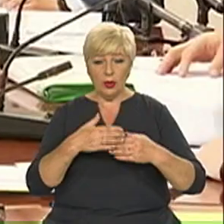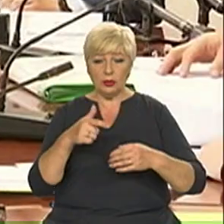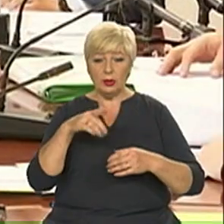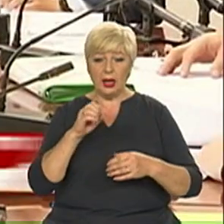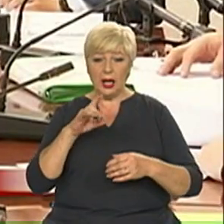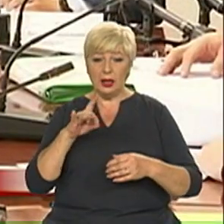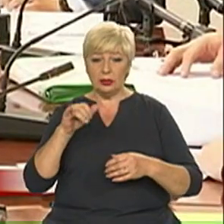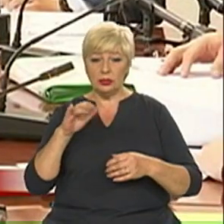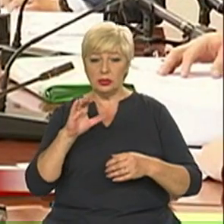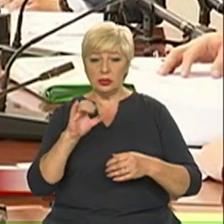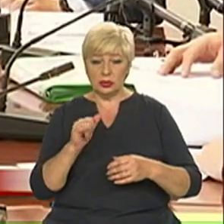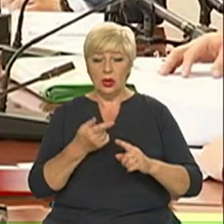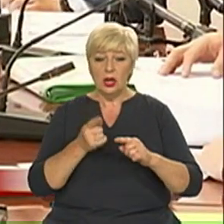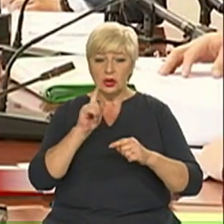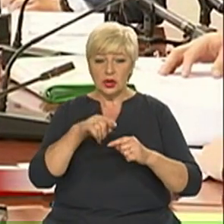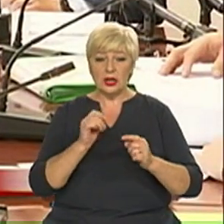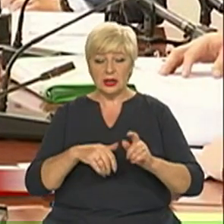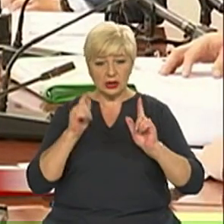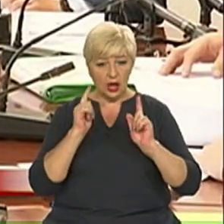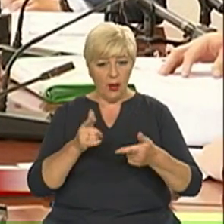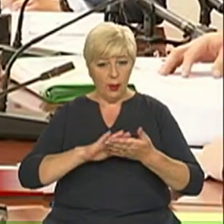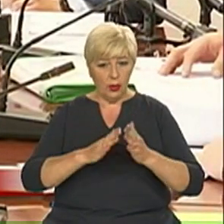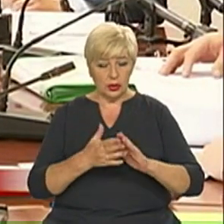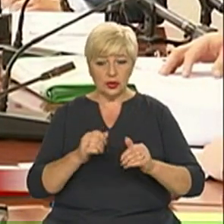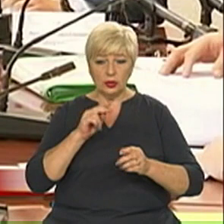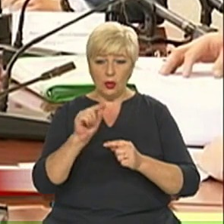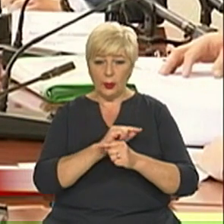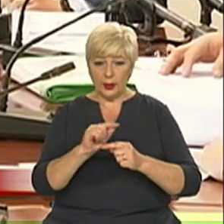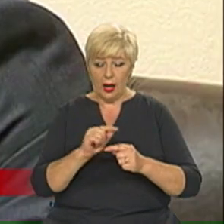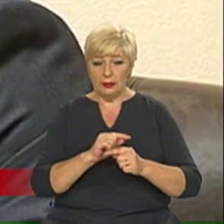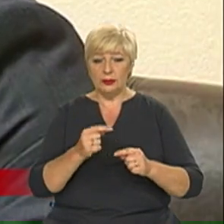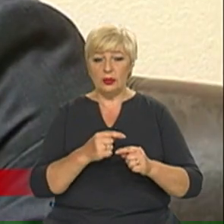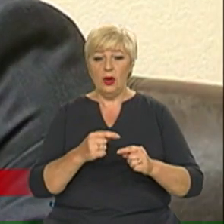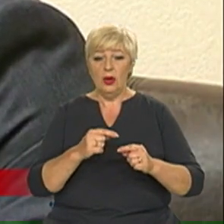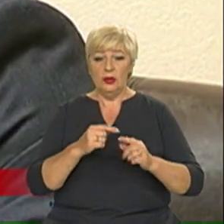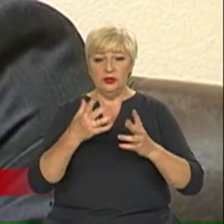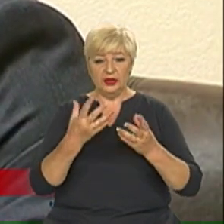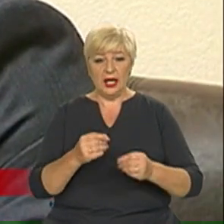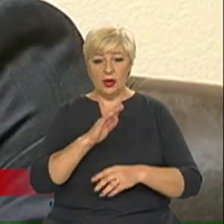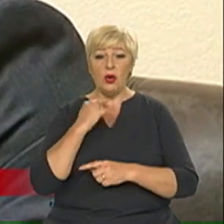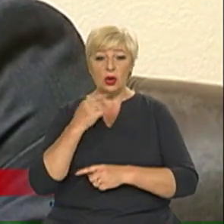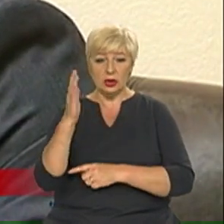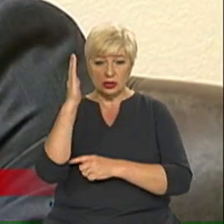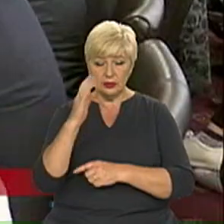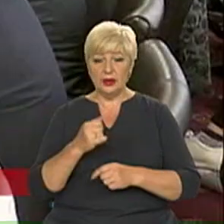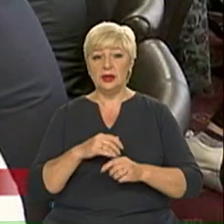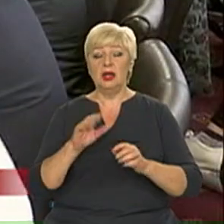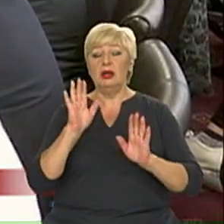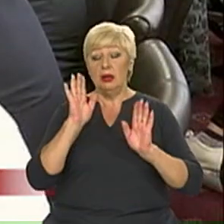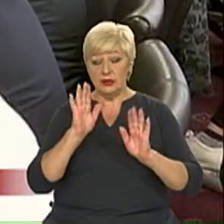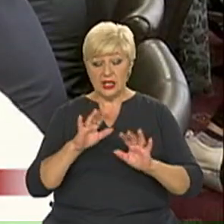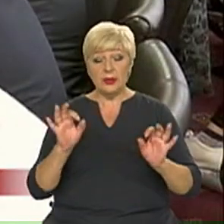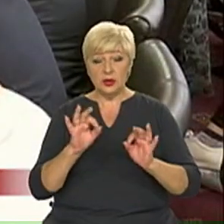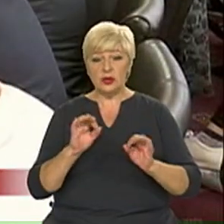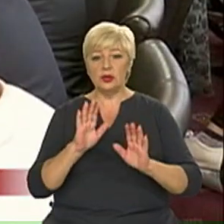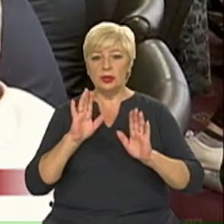через непогоджену правку, яку нардеп вніс до законопроекту в день голосування. І все б нічого, але саме після цієї